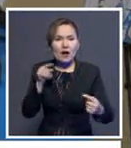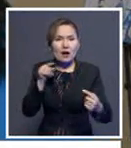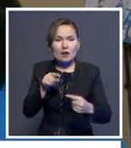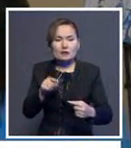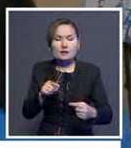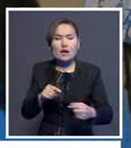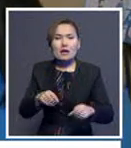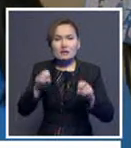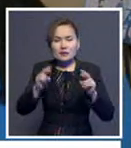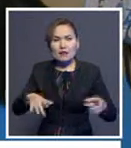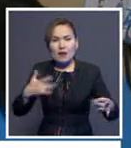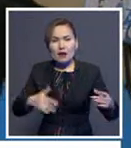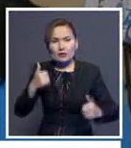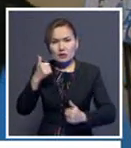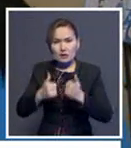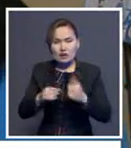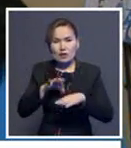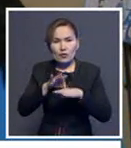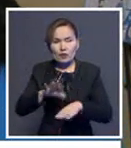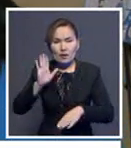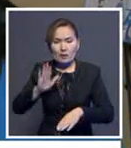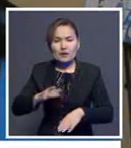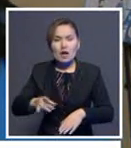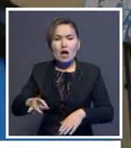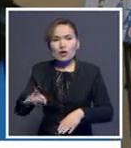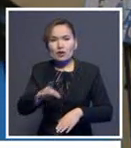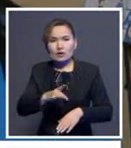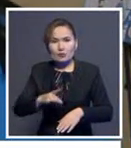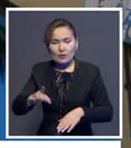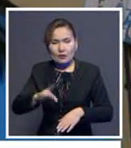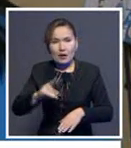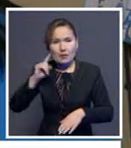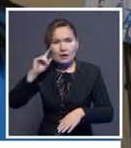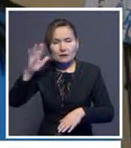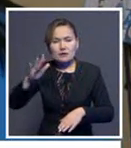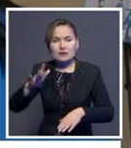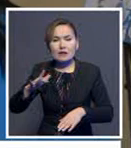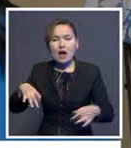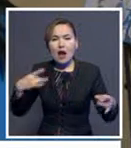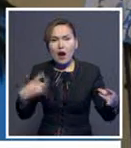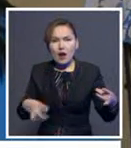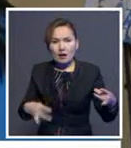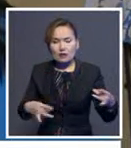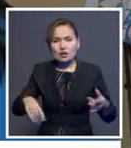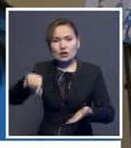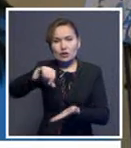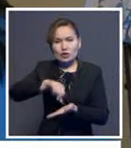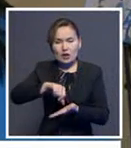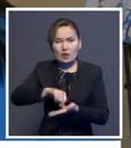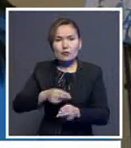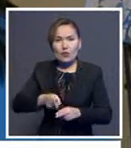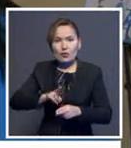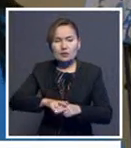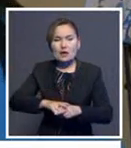отырмыз. Яғни айтыстың бір бөлшегі болса да республикамызға белгілі ақындарды шақырып, қазір сол тақырыпта